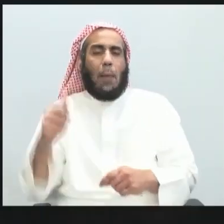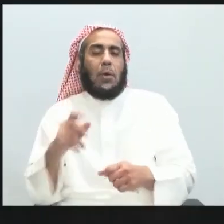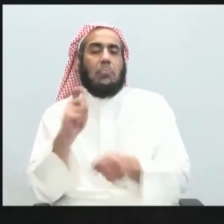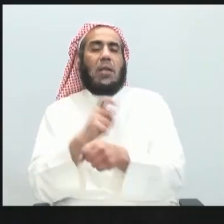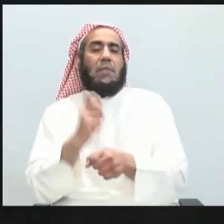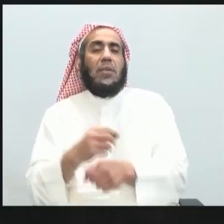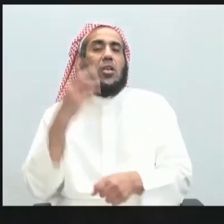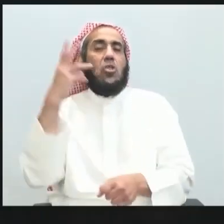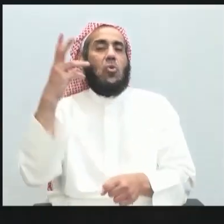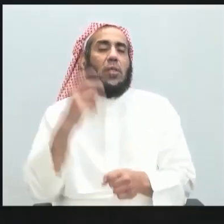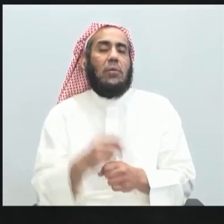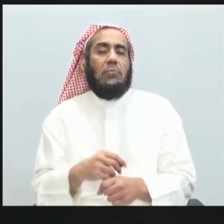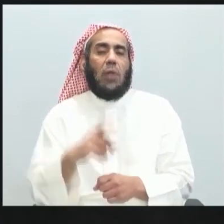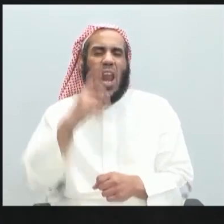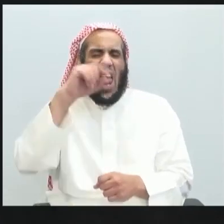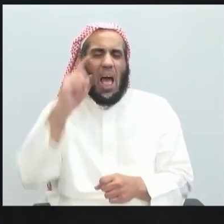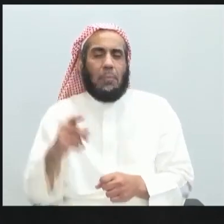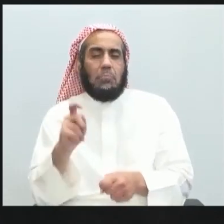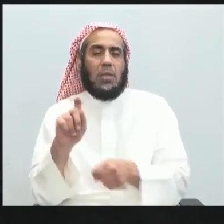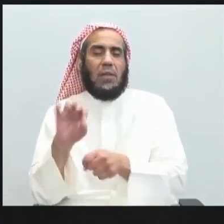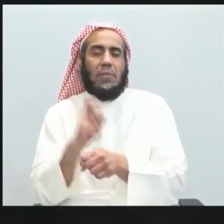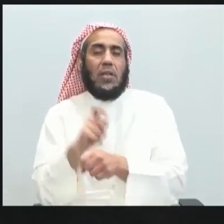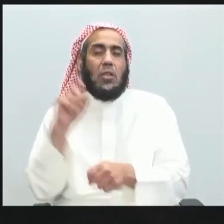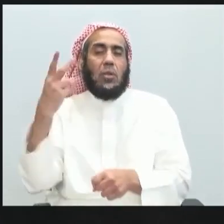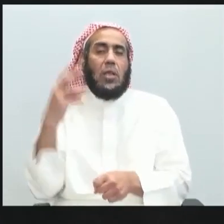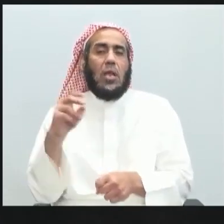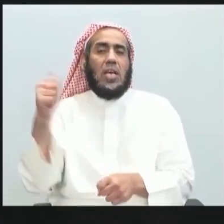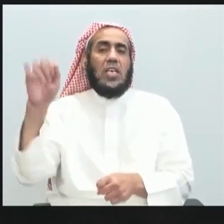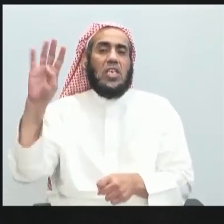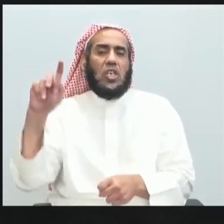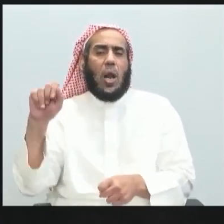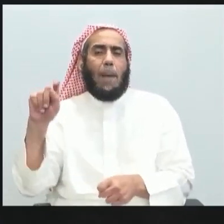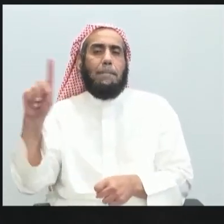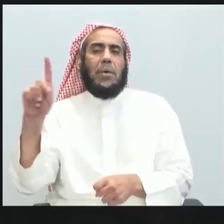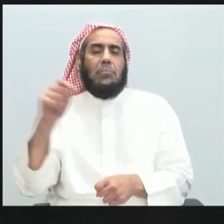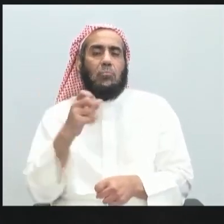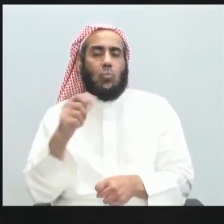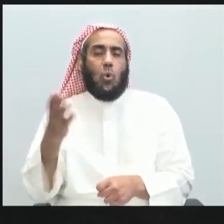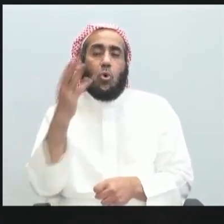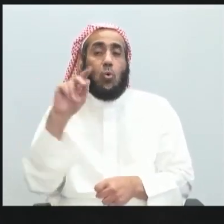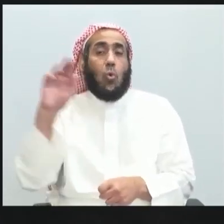الفعل الثلاثي الامر من الفعل الثلاثي مثل اشرب